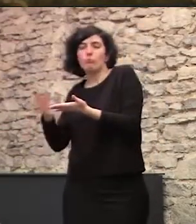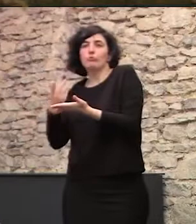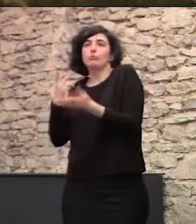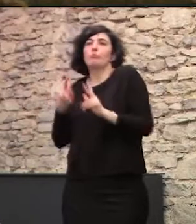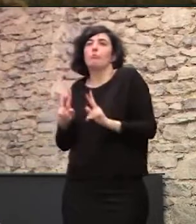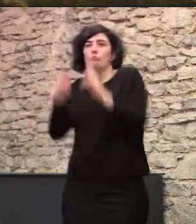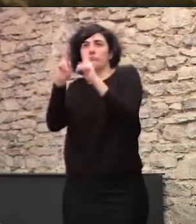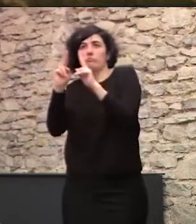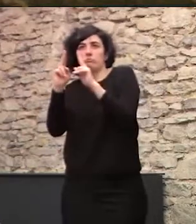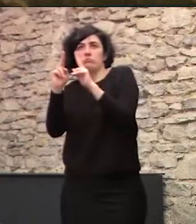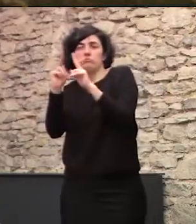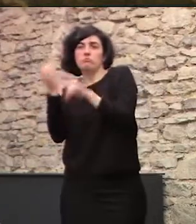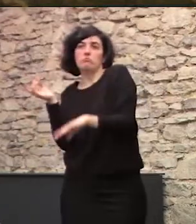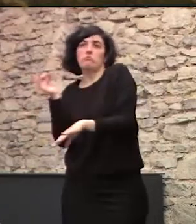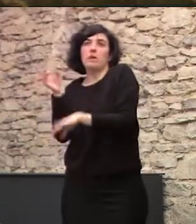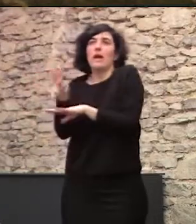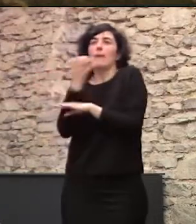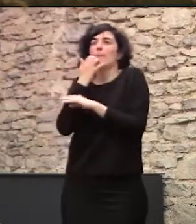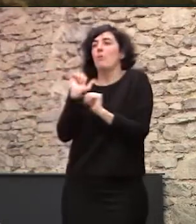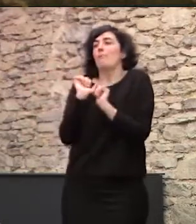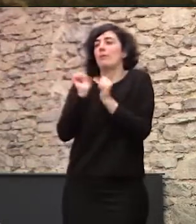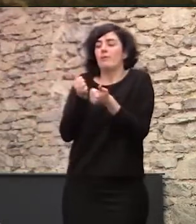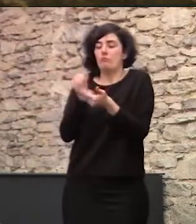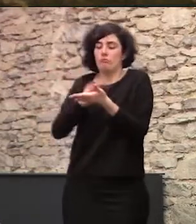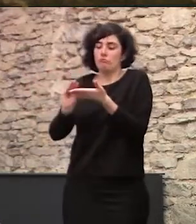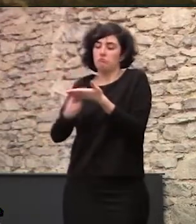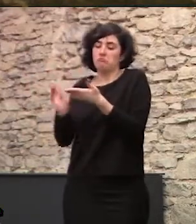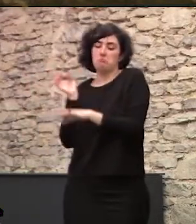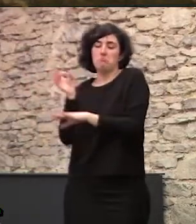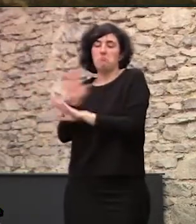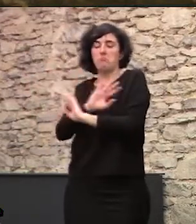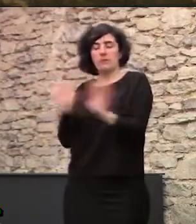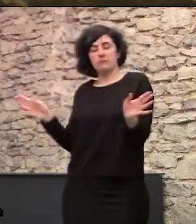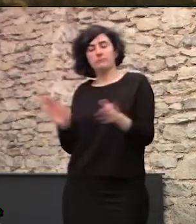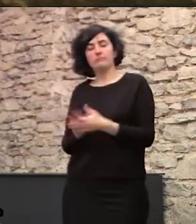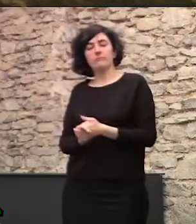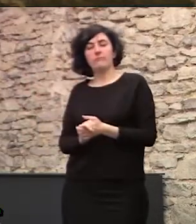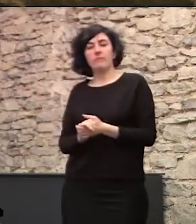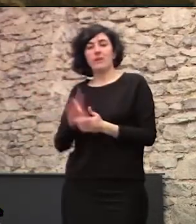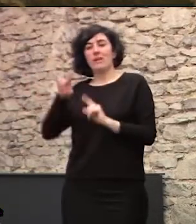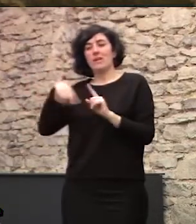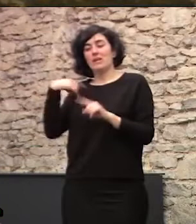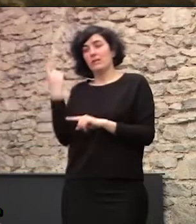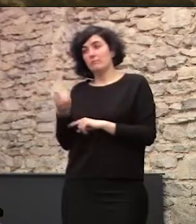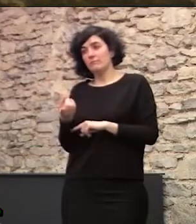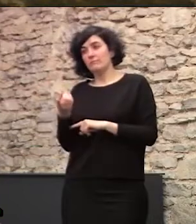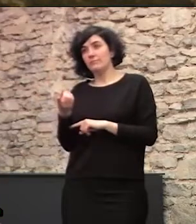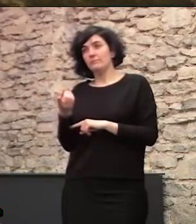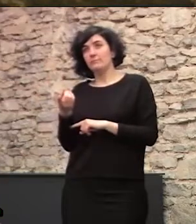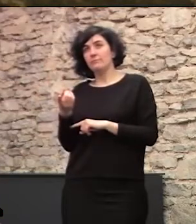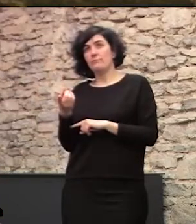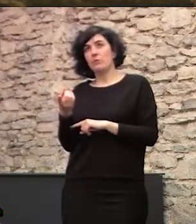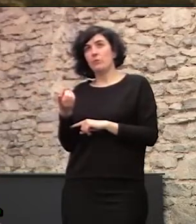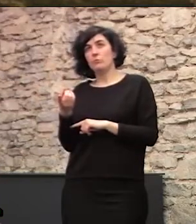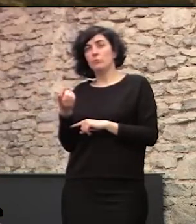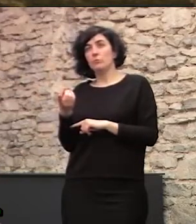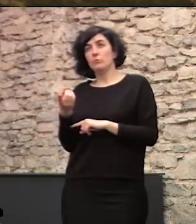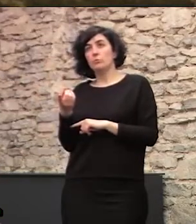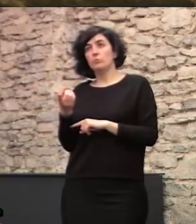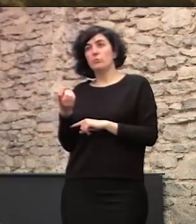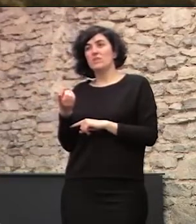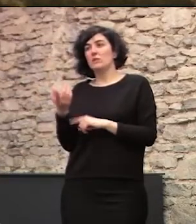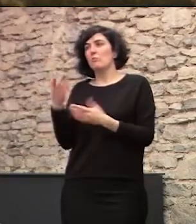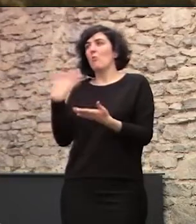bat hasierakoa edo bueno, dana. Eta gero aurkeztu behar duzu, osea, esplikatu behar duzu lagin hori zer